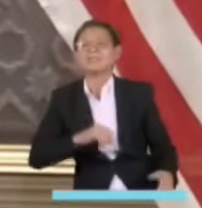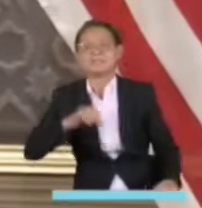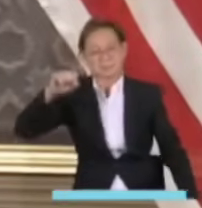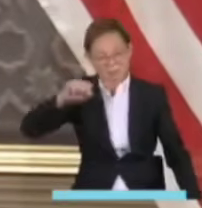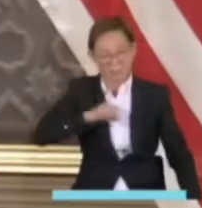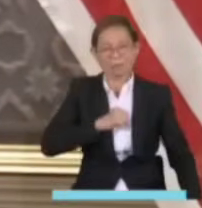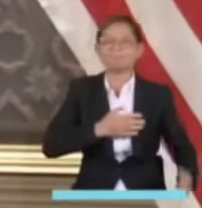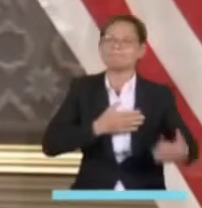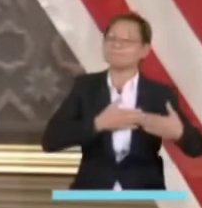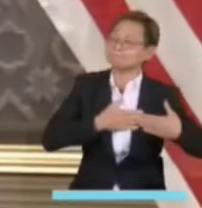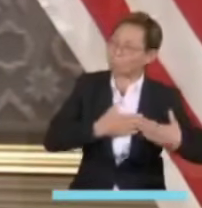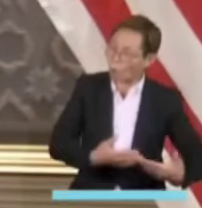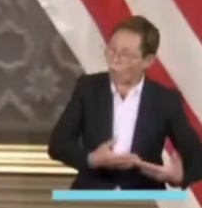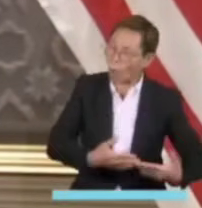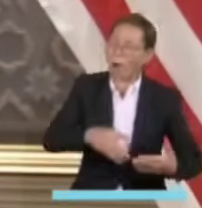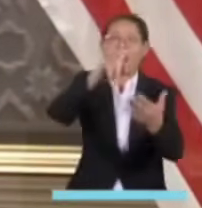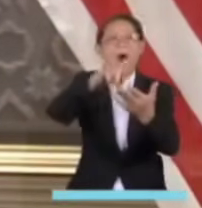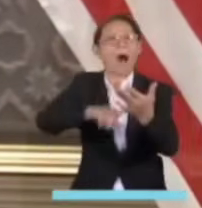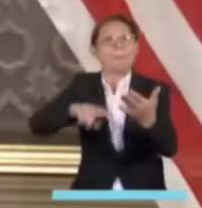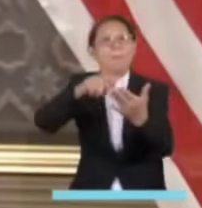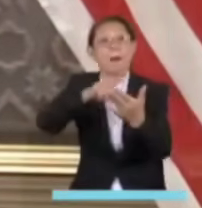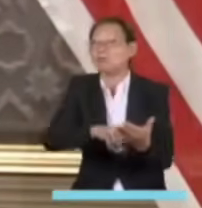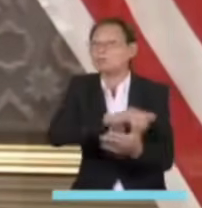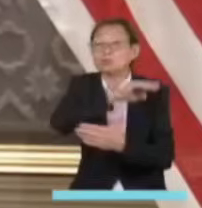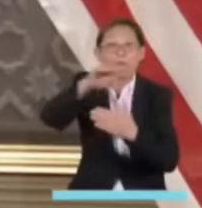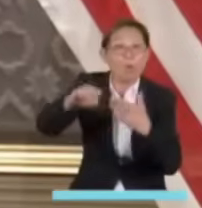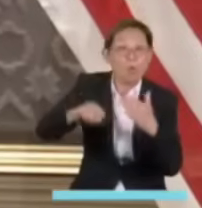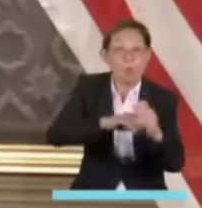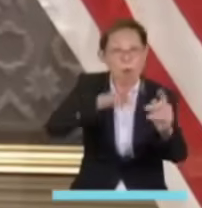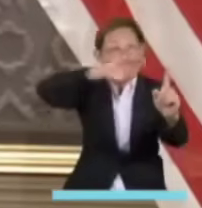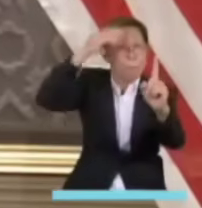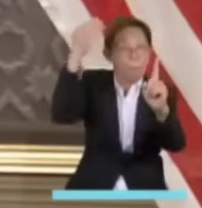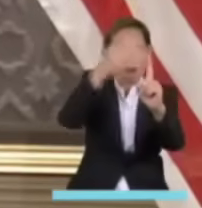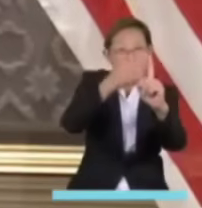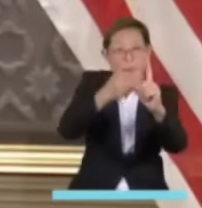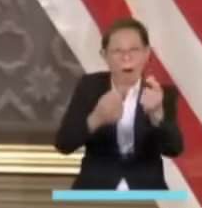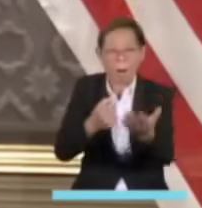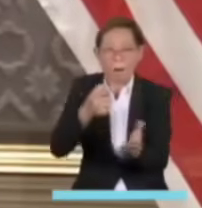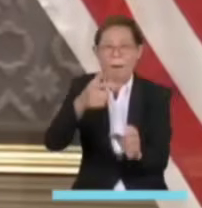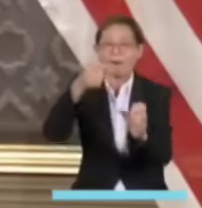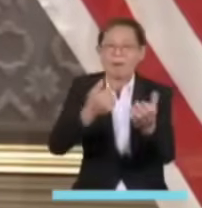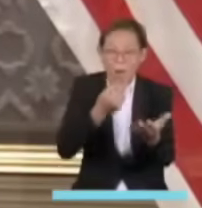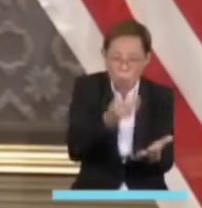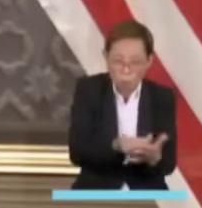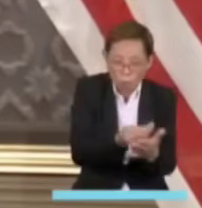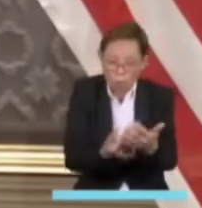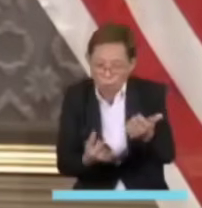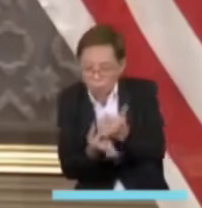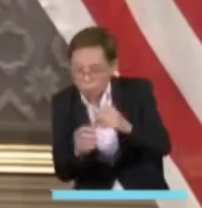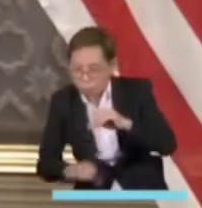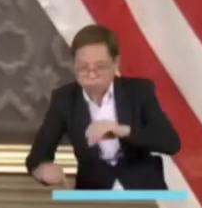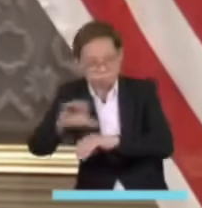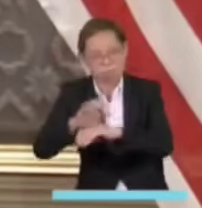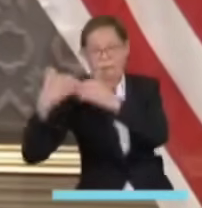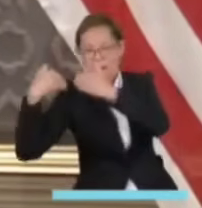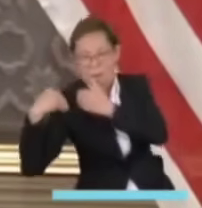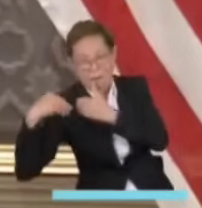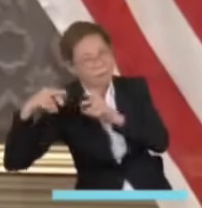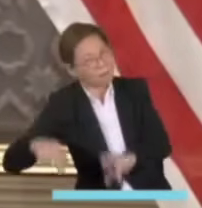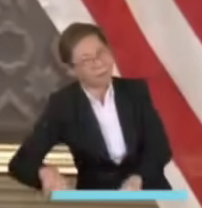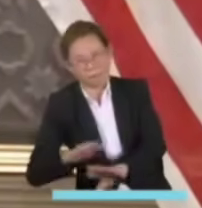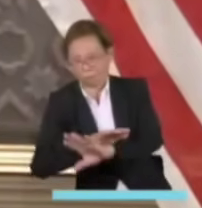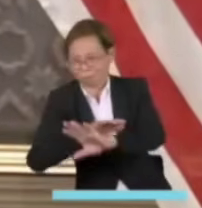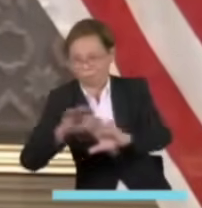pengakuan sebarang penyasaran subsidi tidak harus membebankan rakyat terbanyak. Kalau